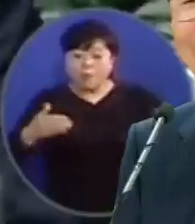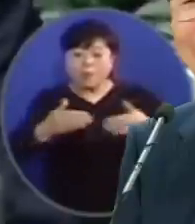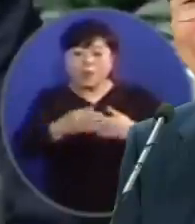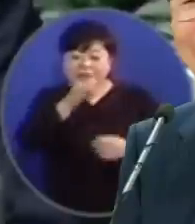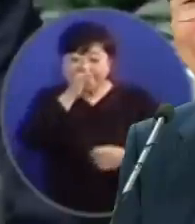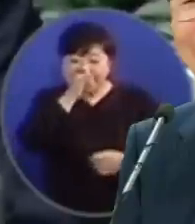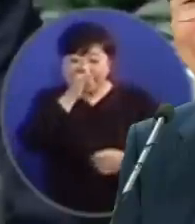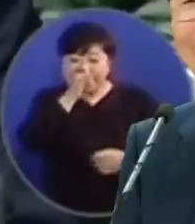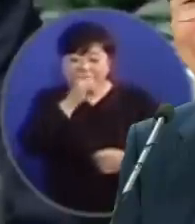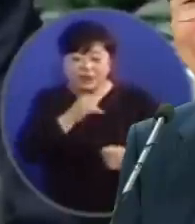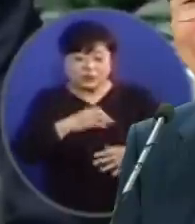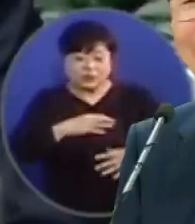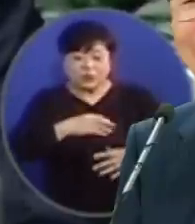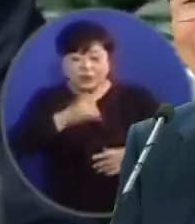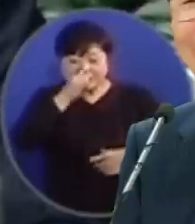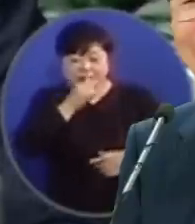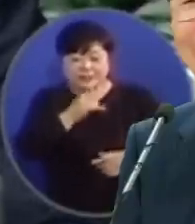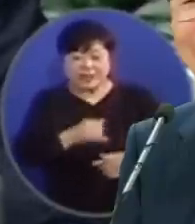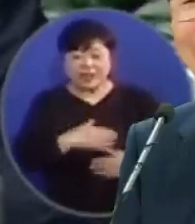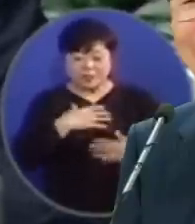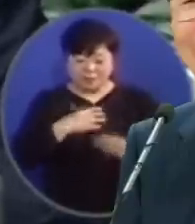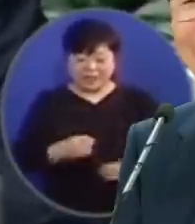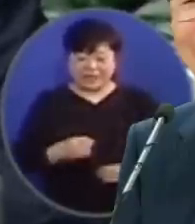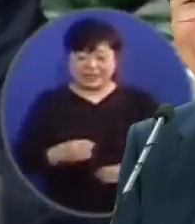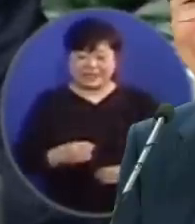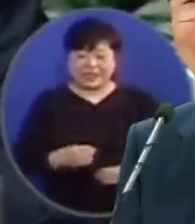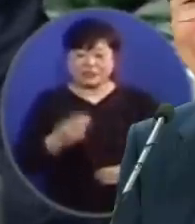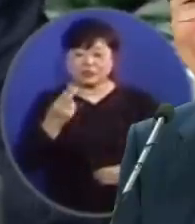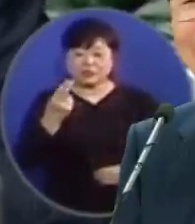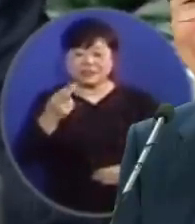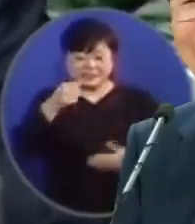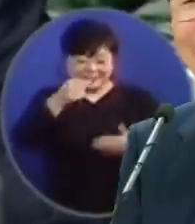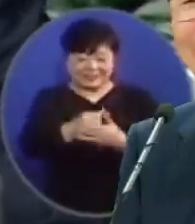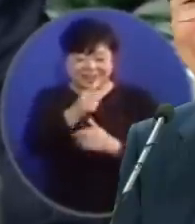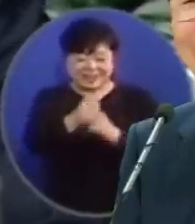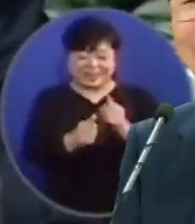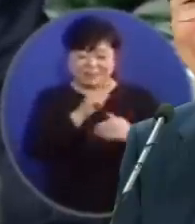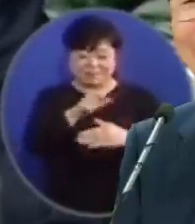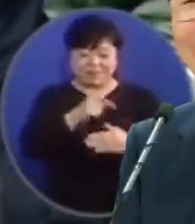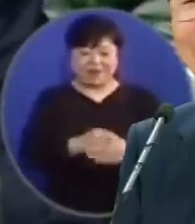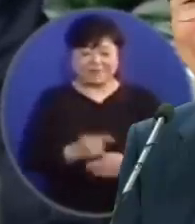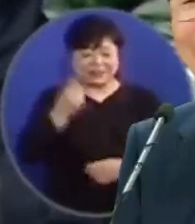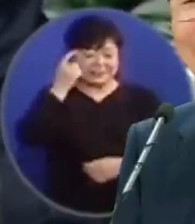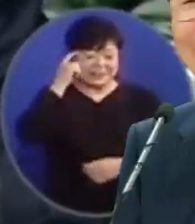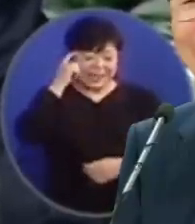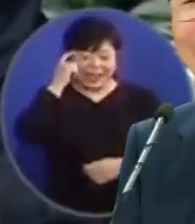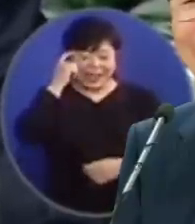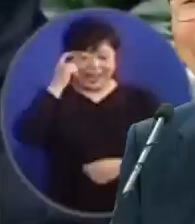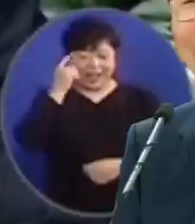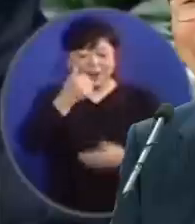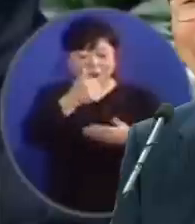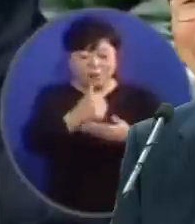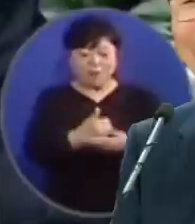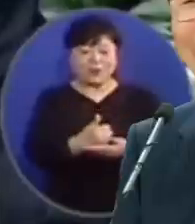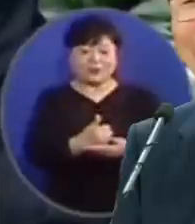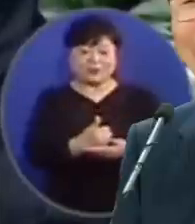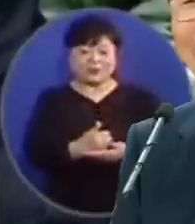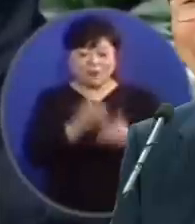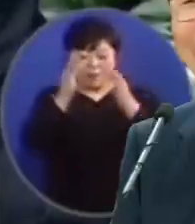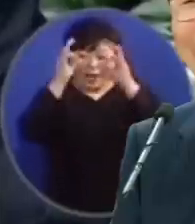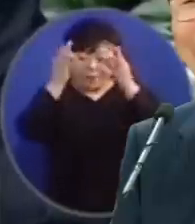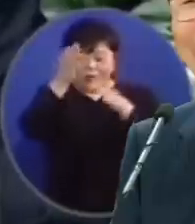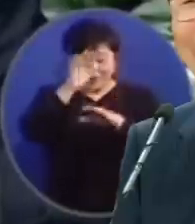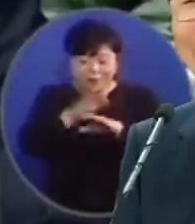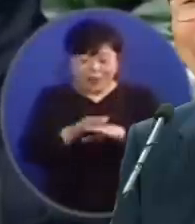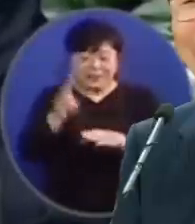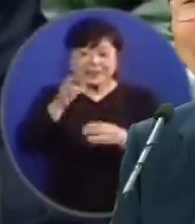따라서 두려워하느냐 평안하느냐가 결정되는 것입니다. 하나님을 마음속에 늘 생각하고 모시고 그를 바라보고